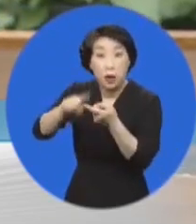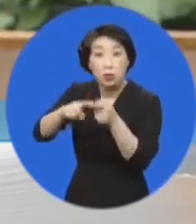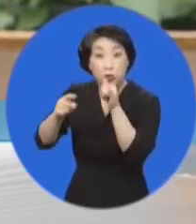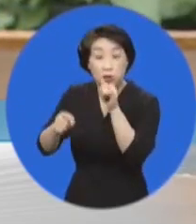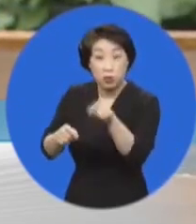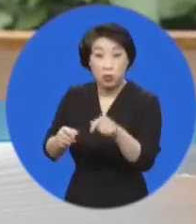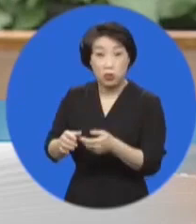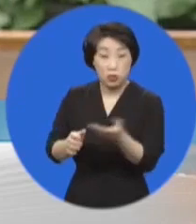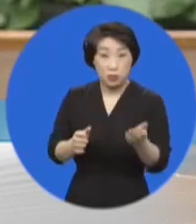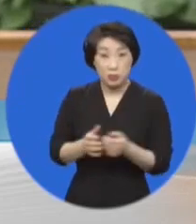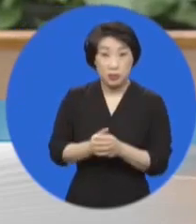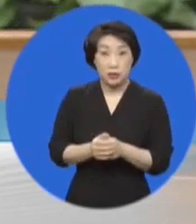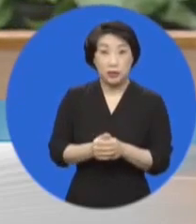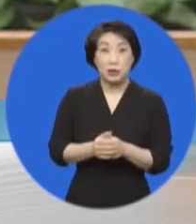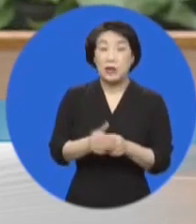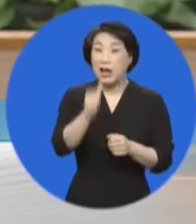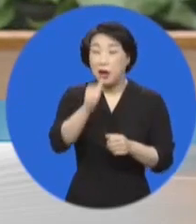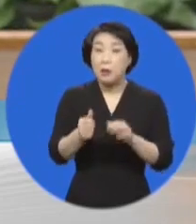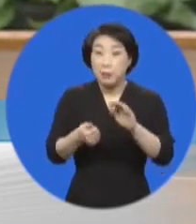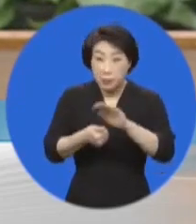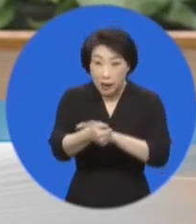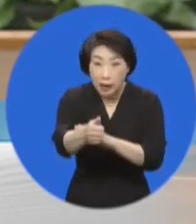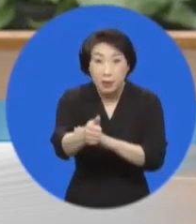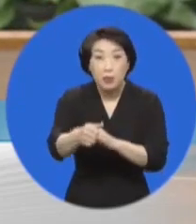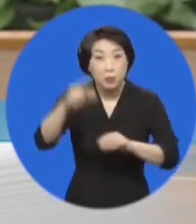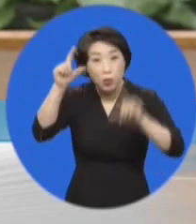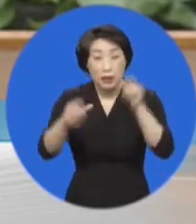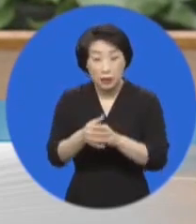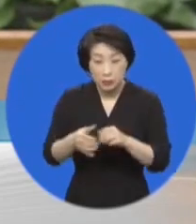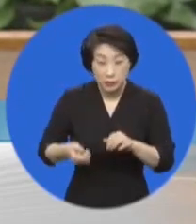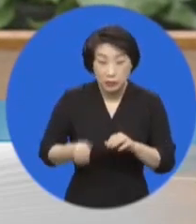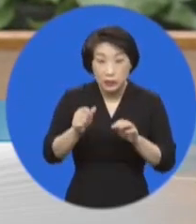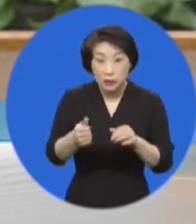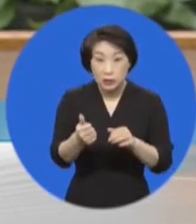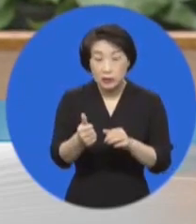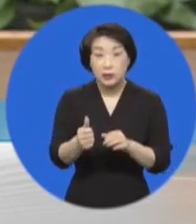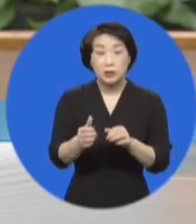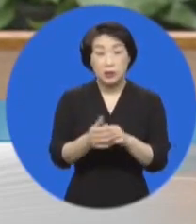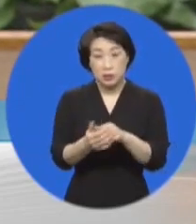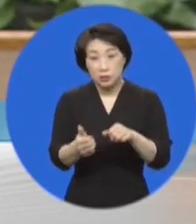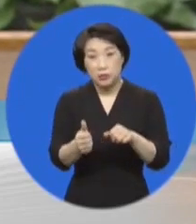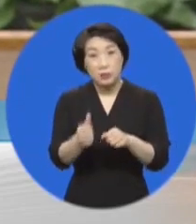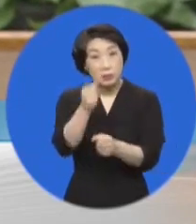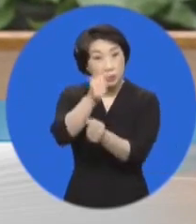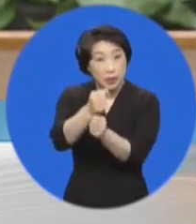그래서 이 뱀이 딱 올려져 있는 것을